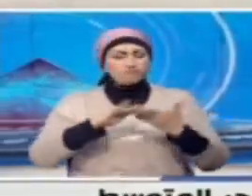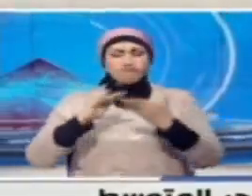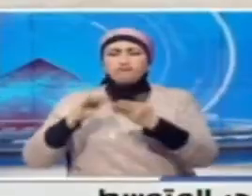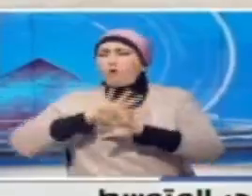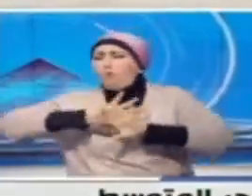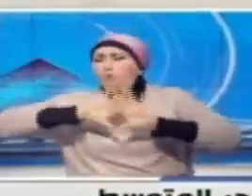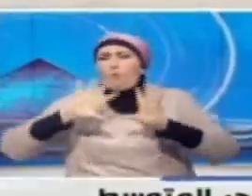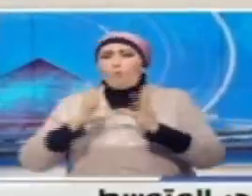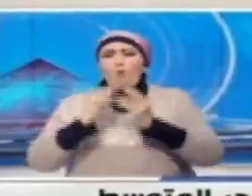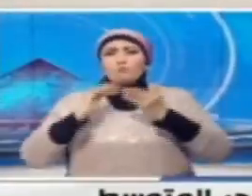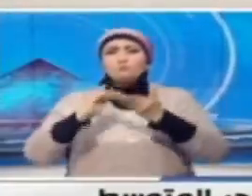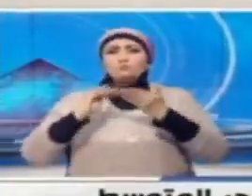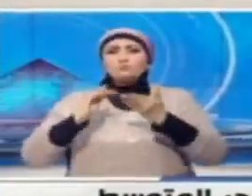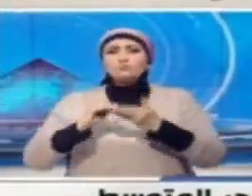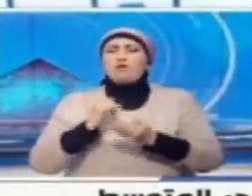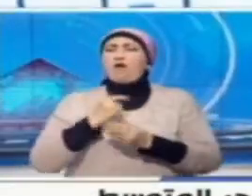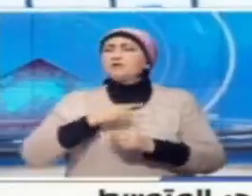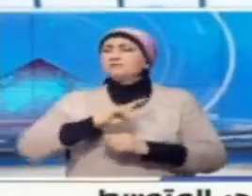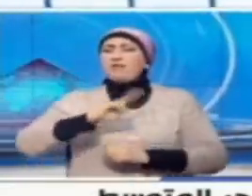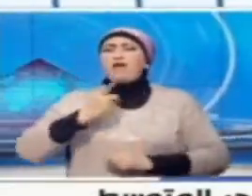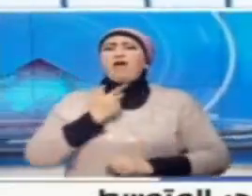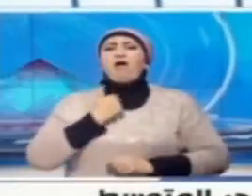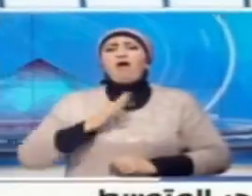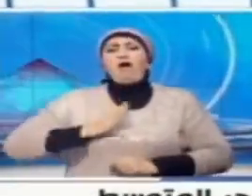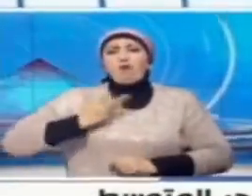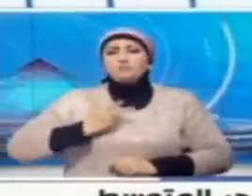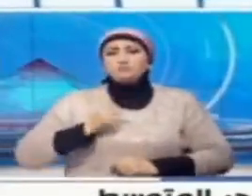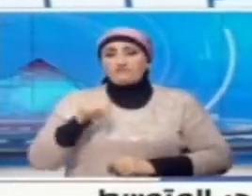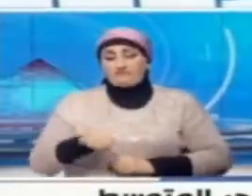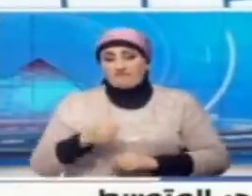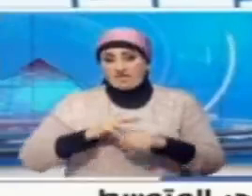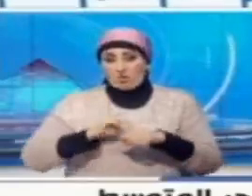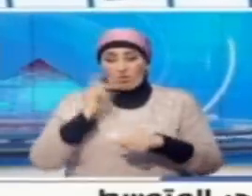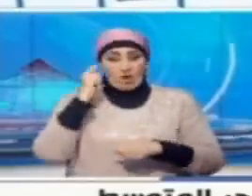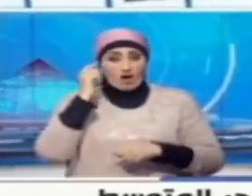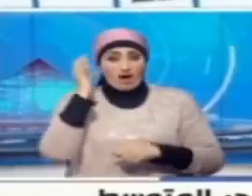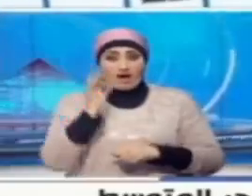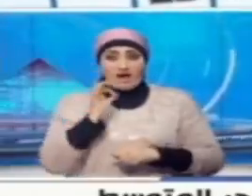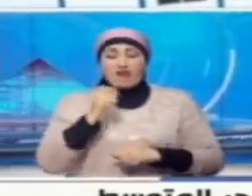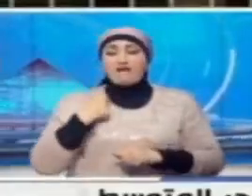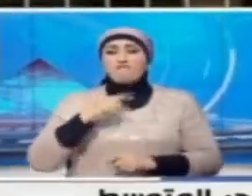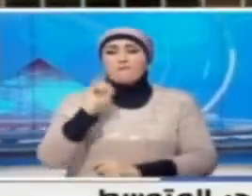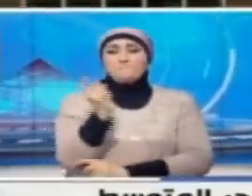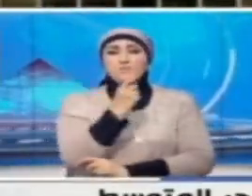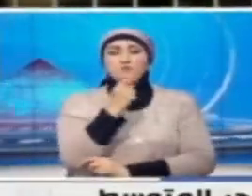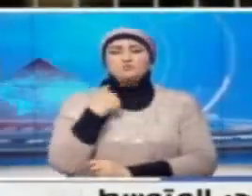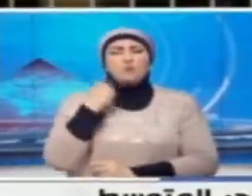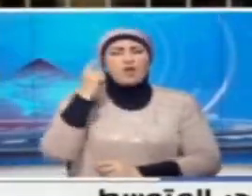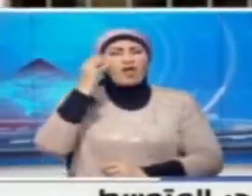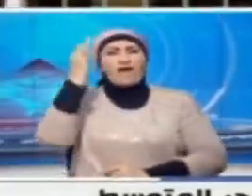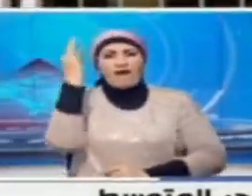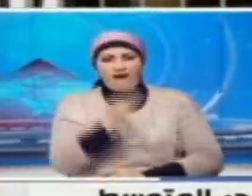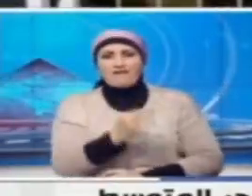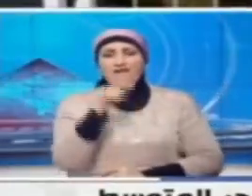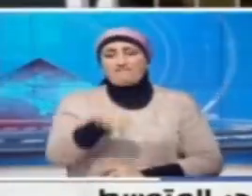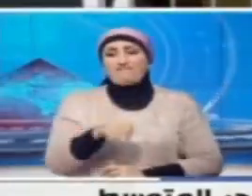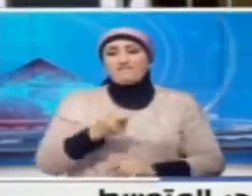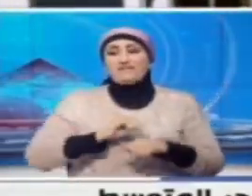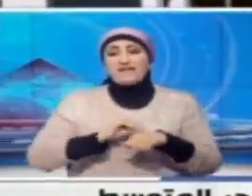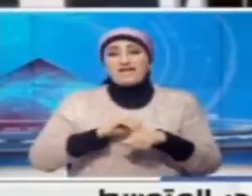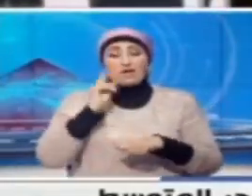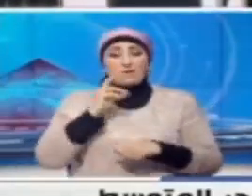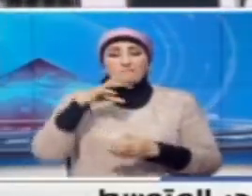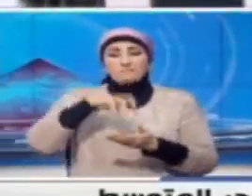جميع الخدمات التي يأملها المواطن. فيما عرفت المنصورة بتاريخها المجيد كمدينة